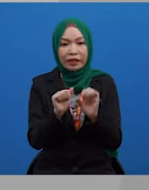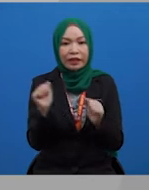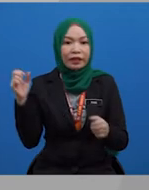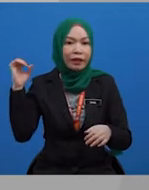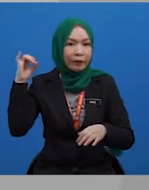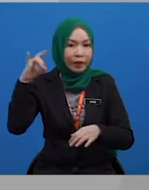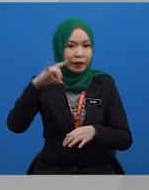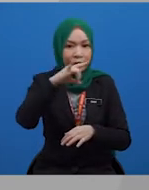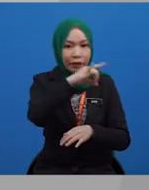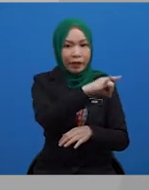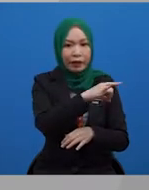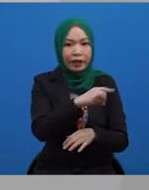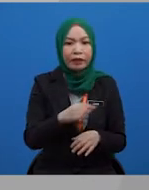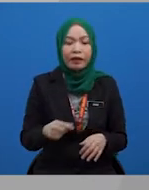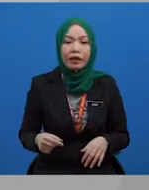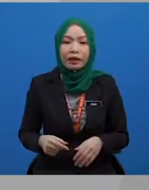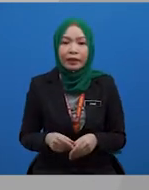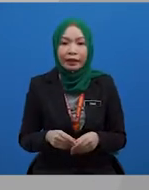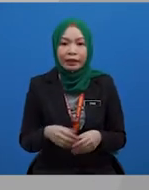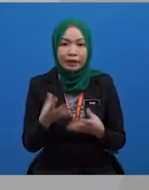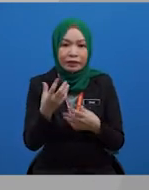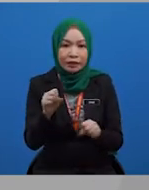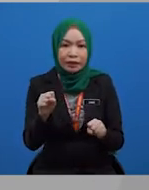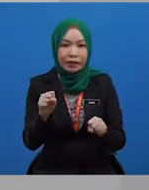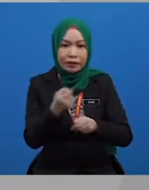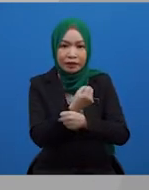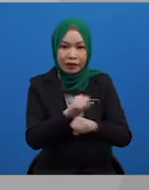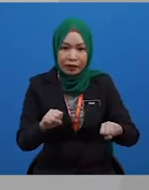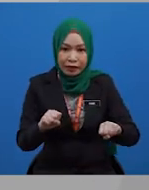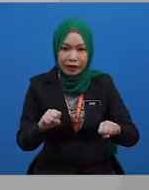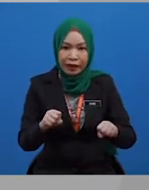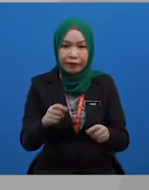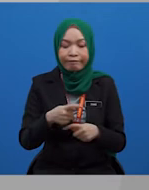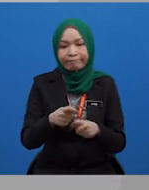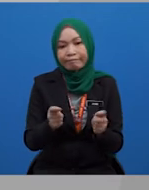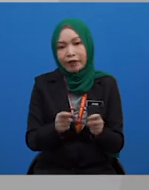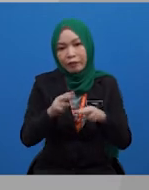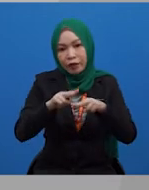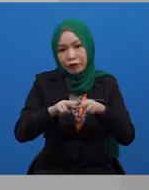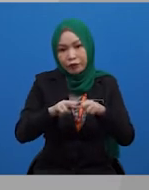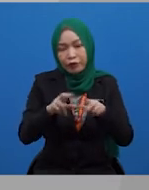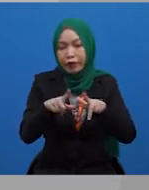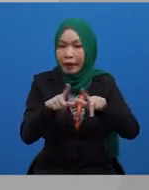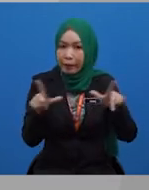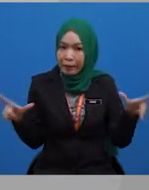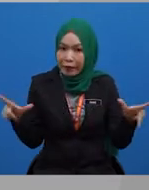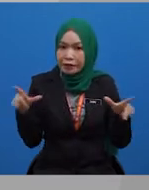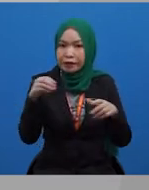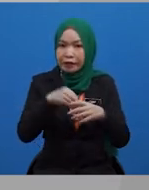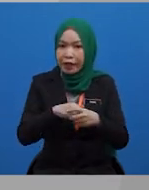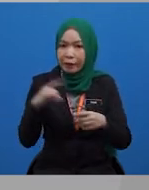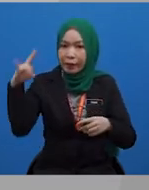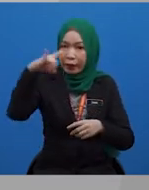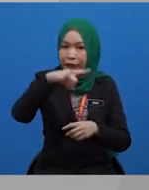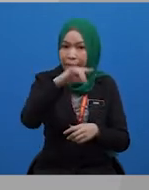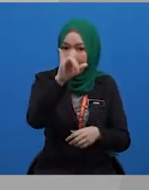sama. Strategi yang ketiga pula dalam penyasaran pasaran adalah strategi pemasaran tertumpu, bermaksud